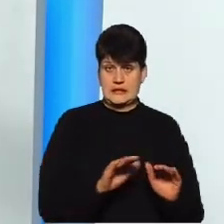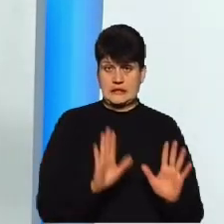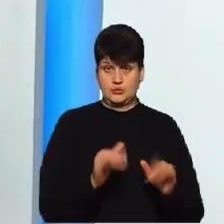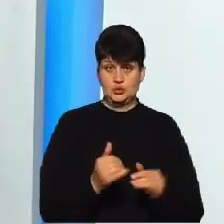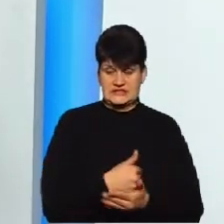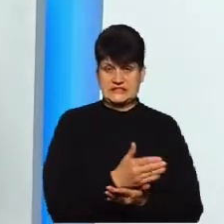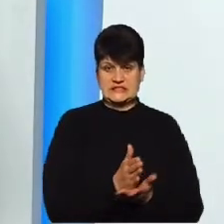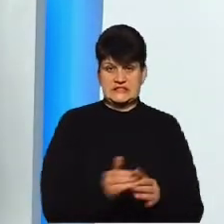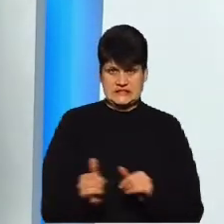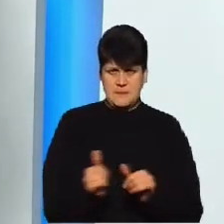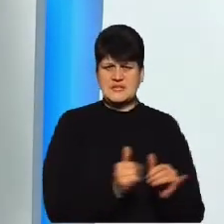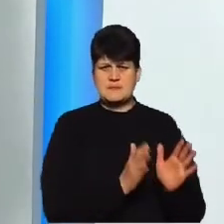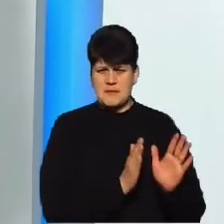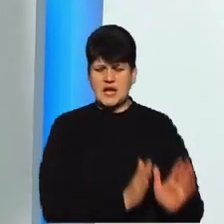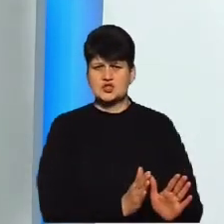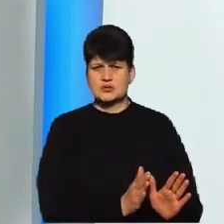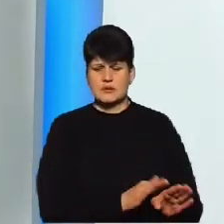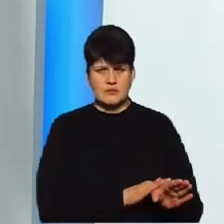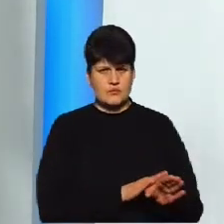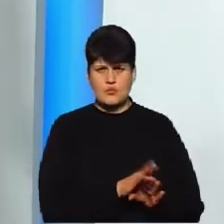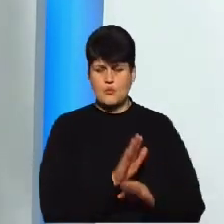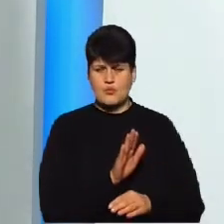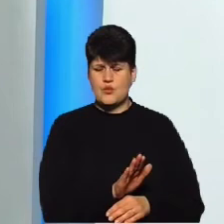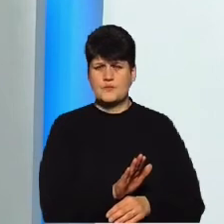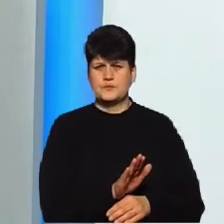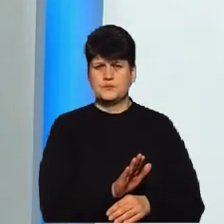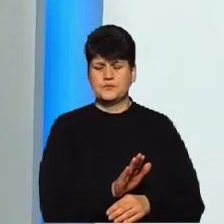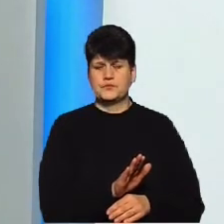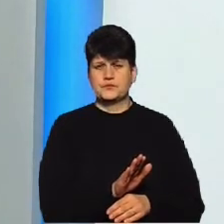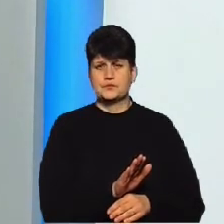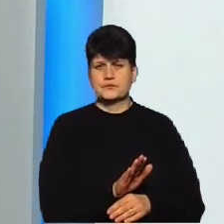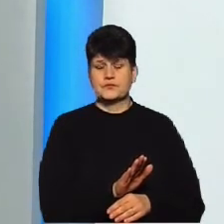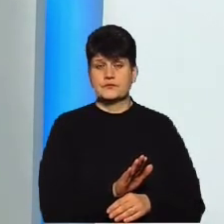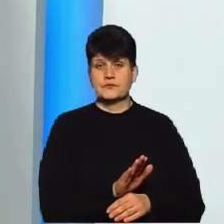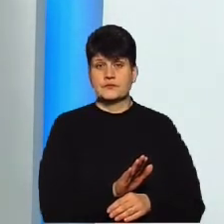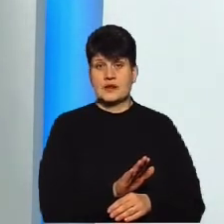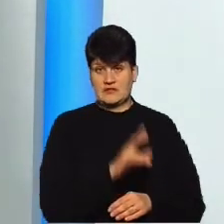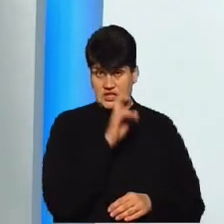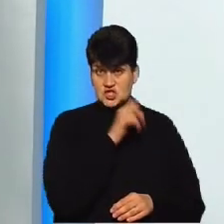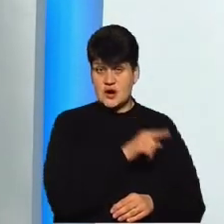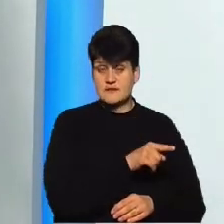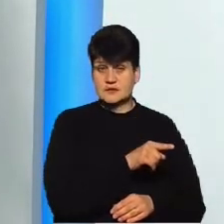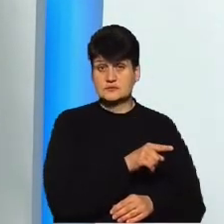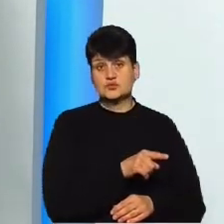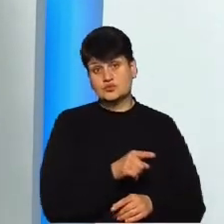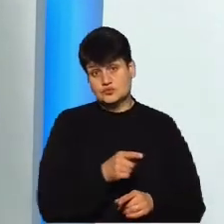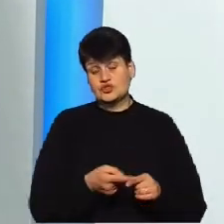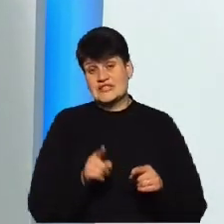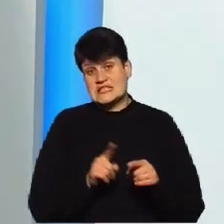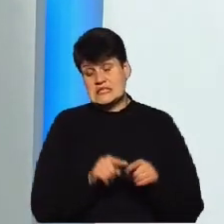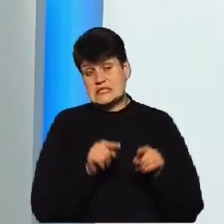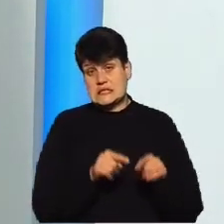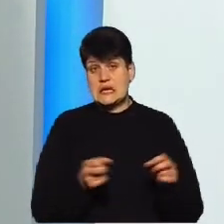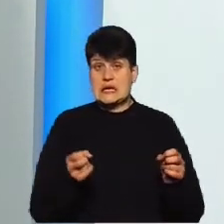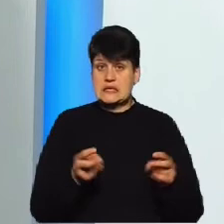і повністю, скажімо так, на забезпеченні в держави, ну, оці ризики